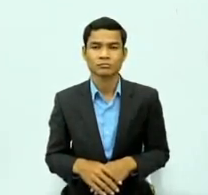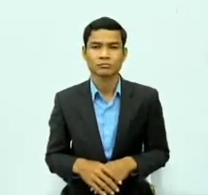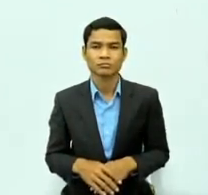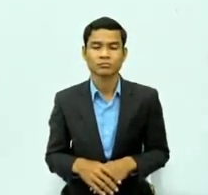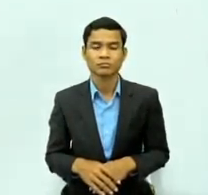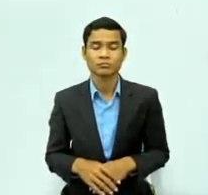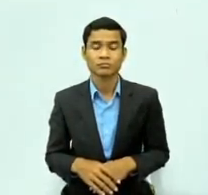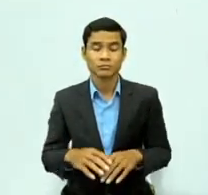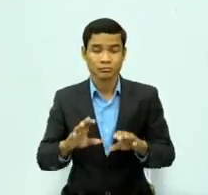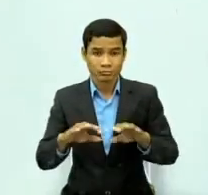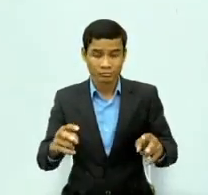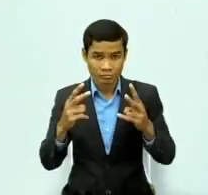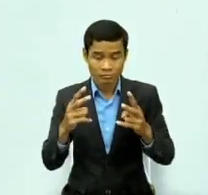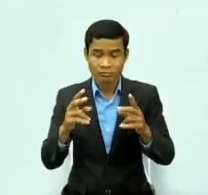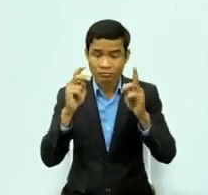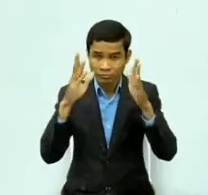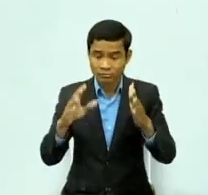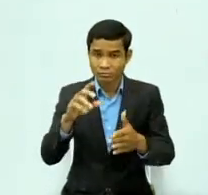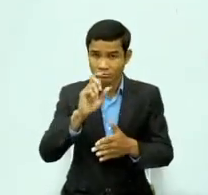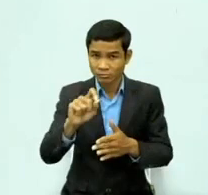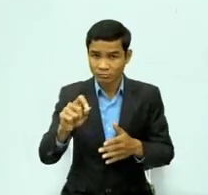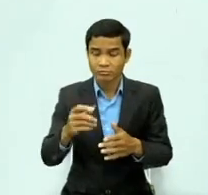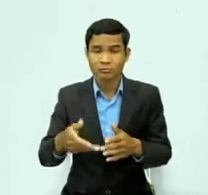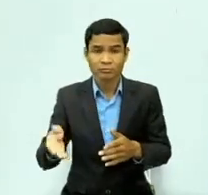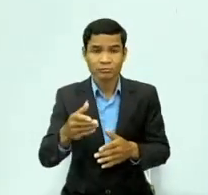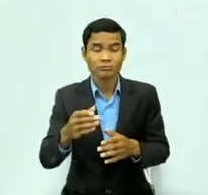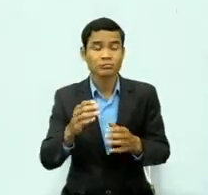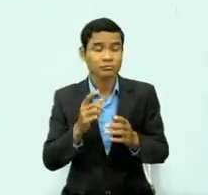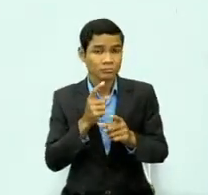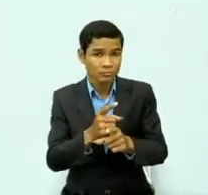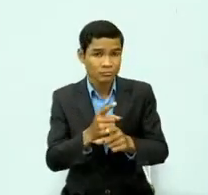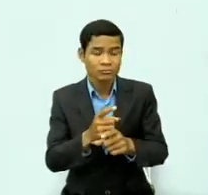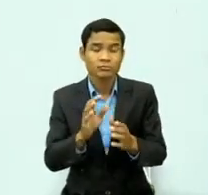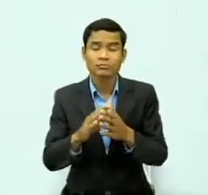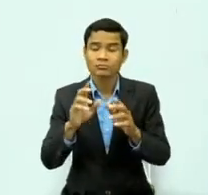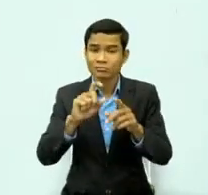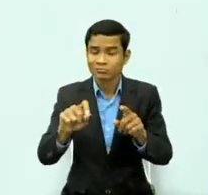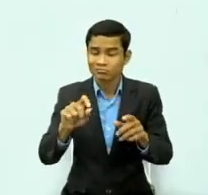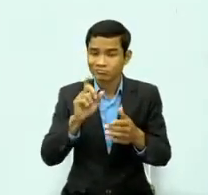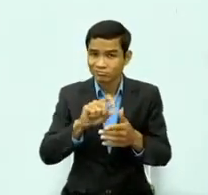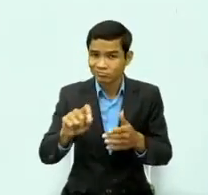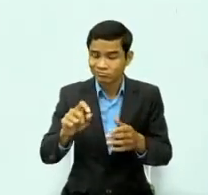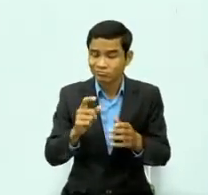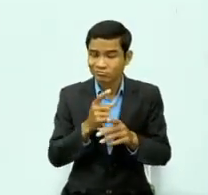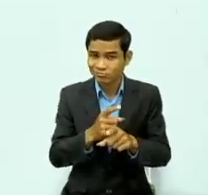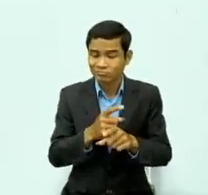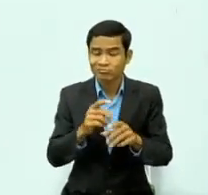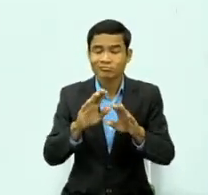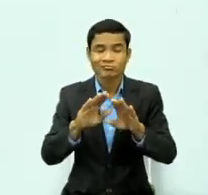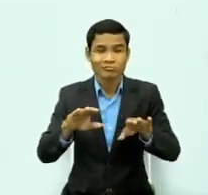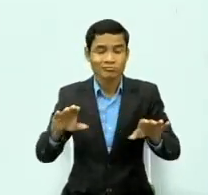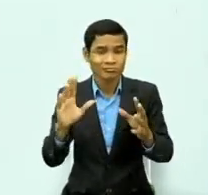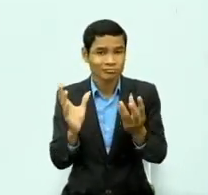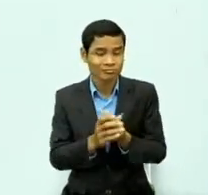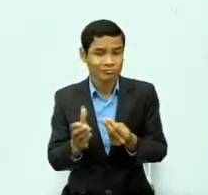ចាអញ្ចឹងកូនមើលអ្នកគ្រូសរសេរហើយកូនអាចសរសេរតាមអ្នកគ្រូដាក់ក្តារឈ្នួនរបស់កូនណា